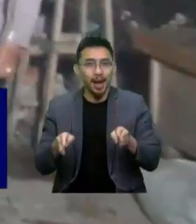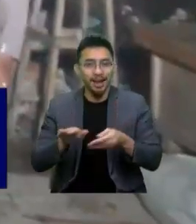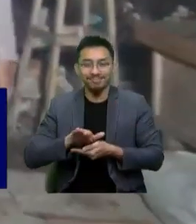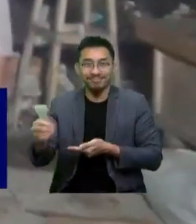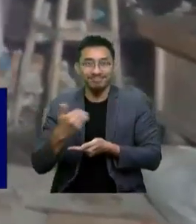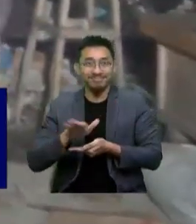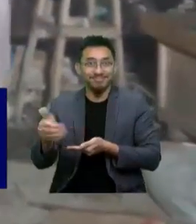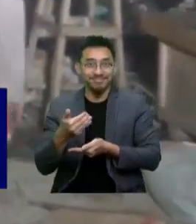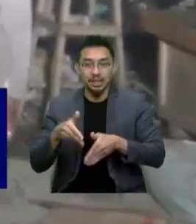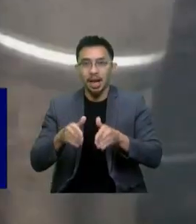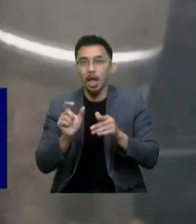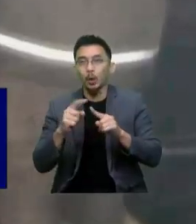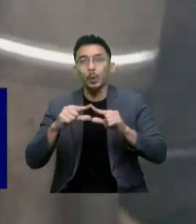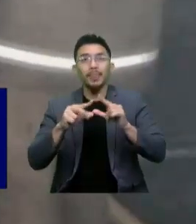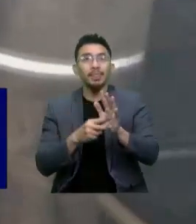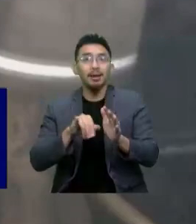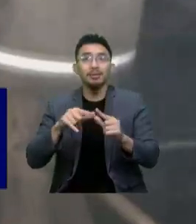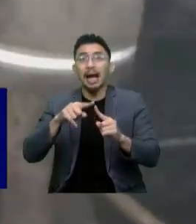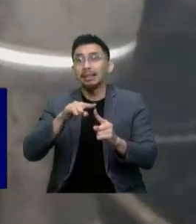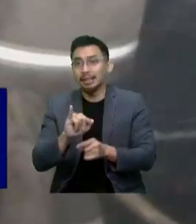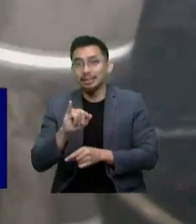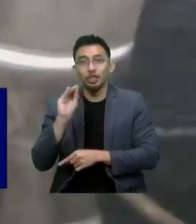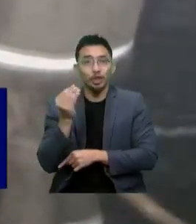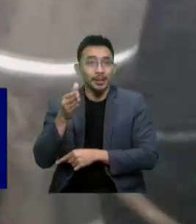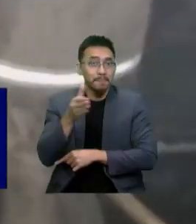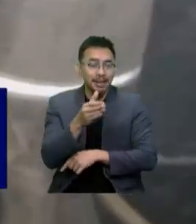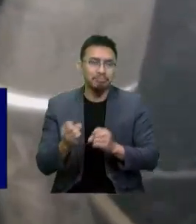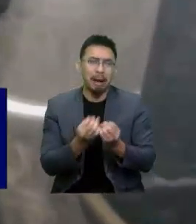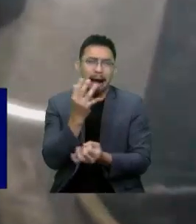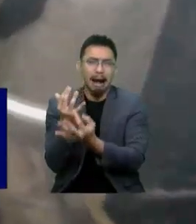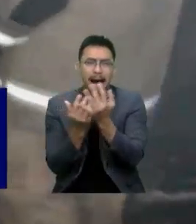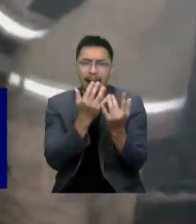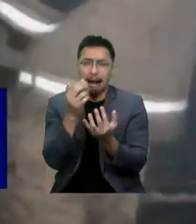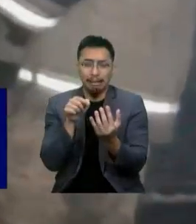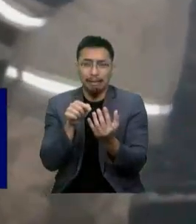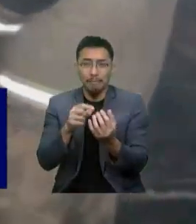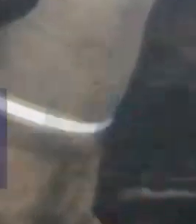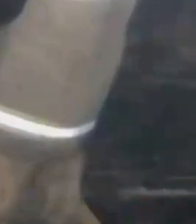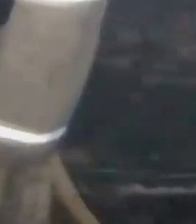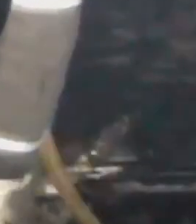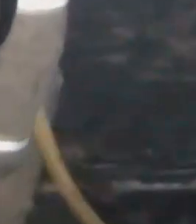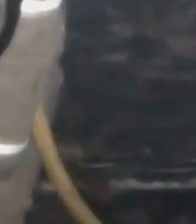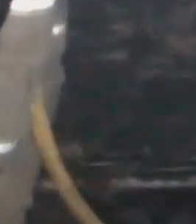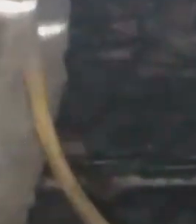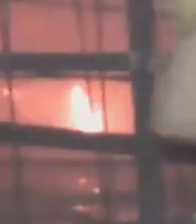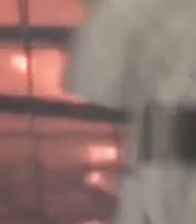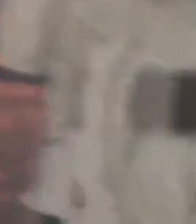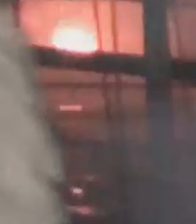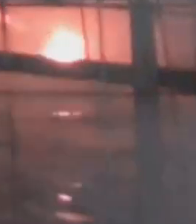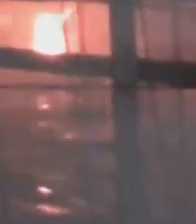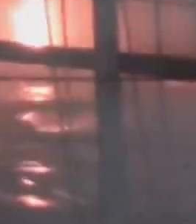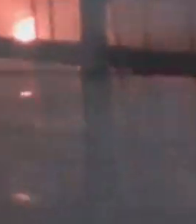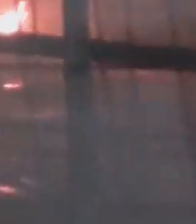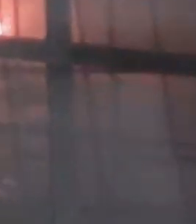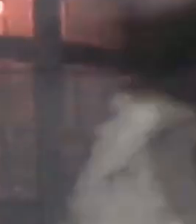gudang ekspedisi di Jalan Utan Jati Kalideres Jakarta Barat ini terbakar besarnya api menghanguskan seluruh isi gudang Butuh